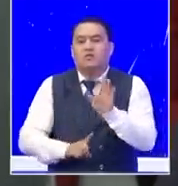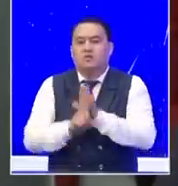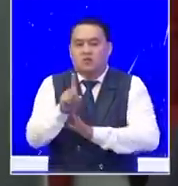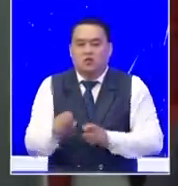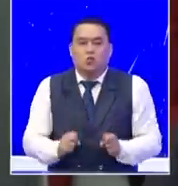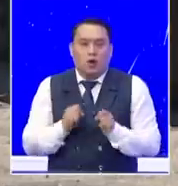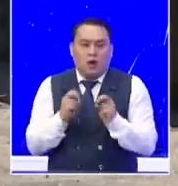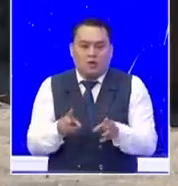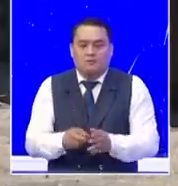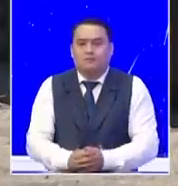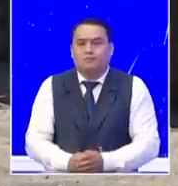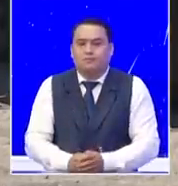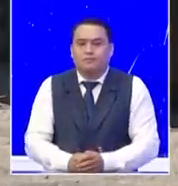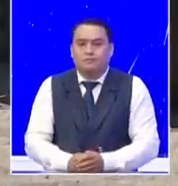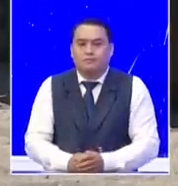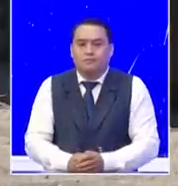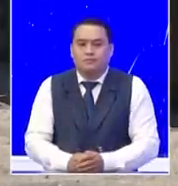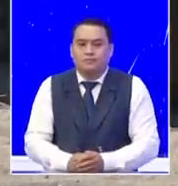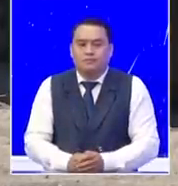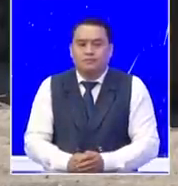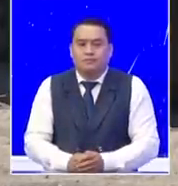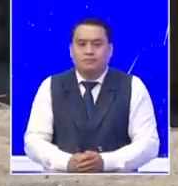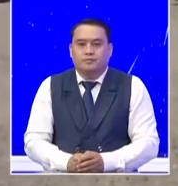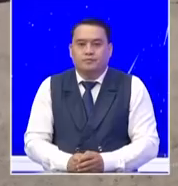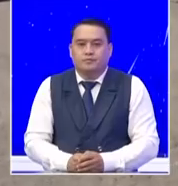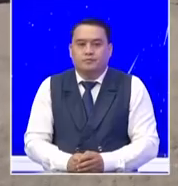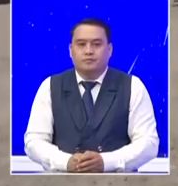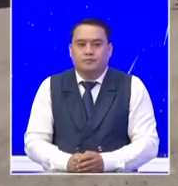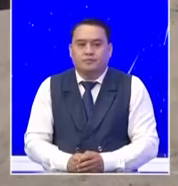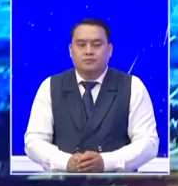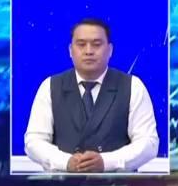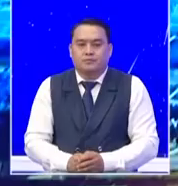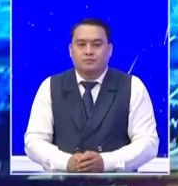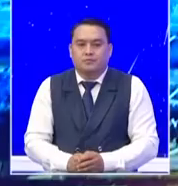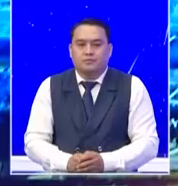уголовного дела. Айнур Мейерханова, Асет Дюсенбек, телеканал ЖТСУ, Талдыкурган.